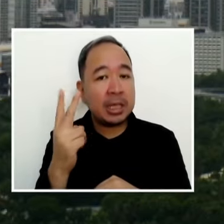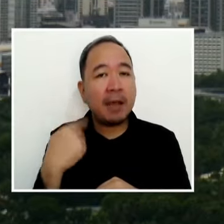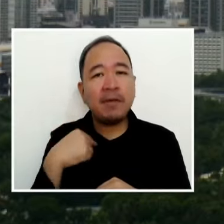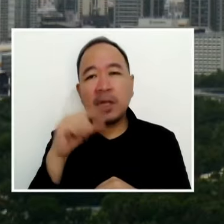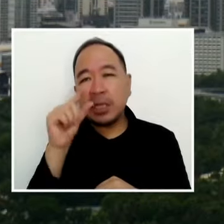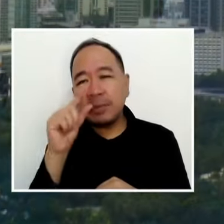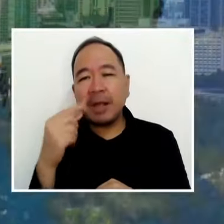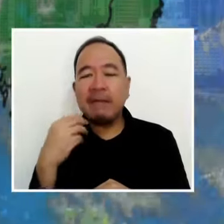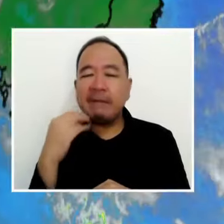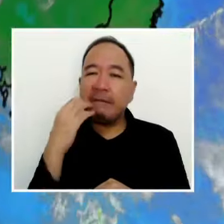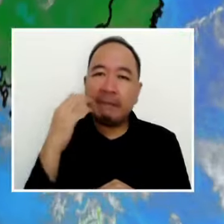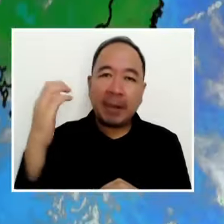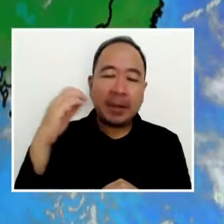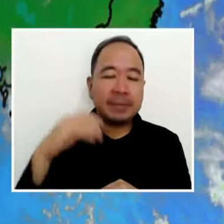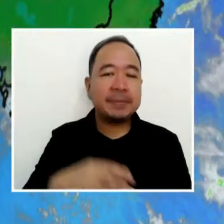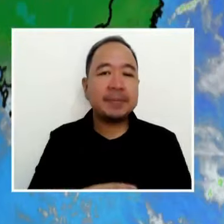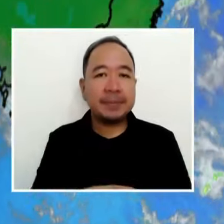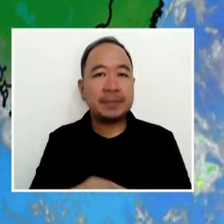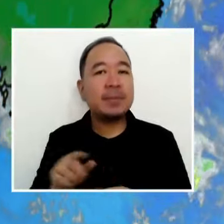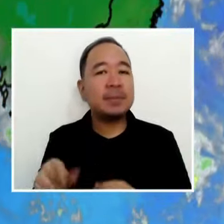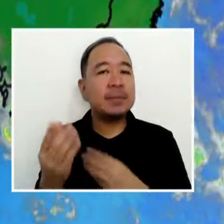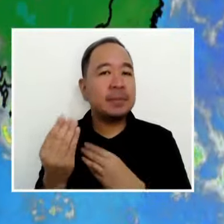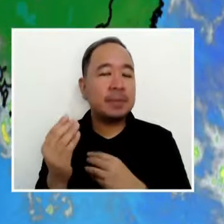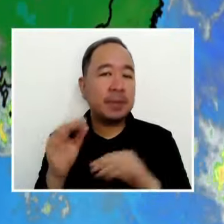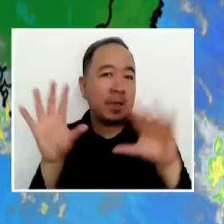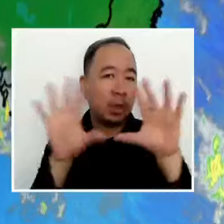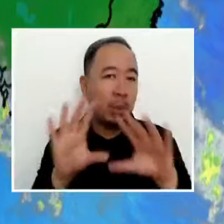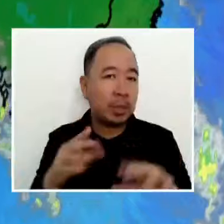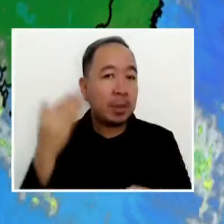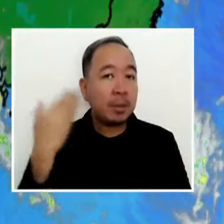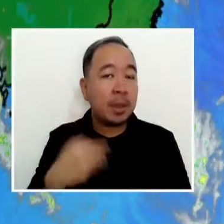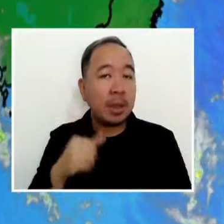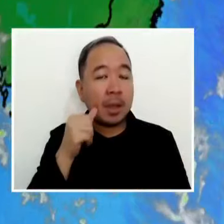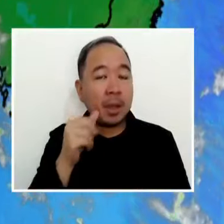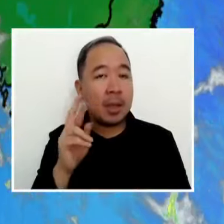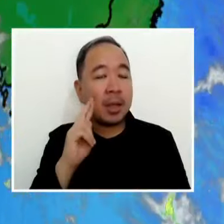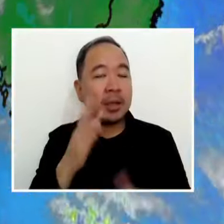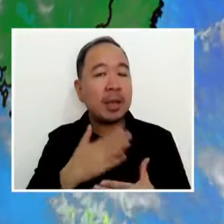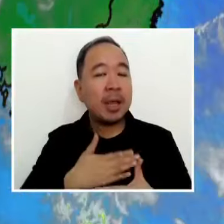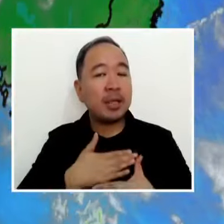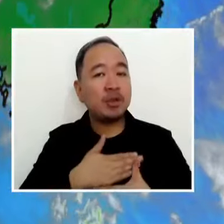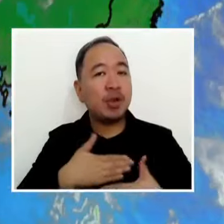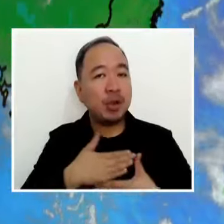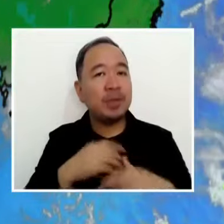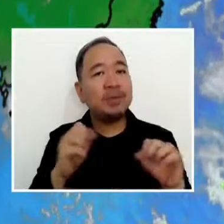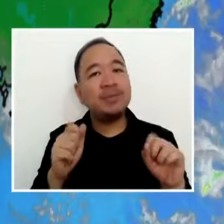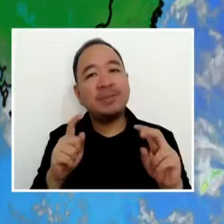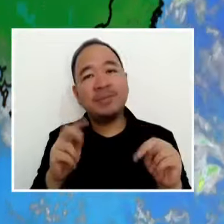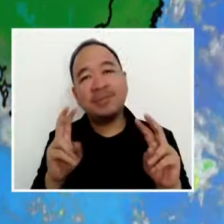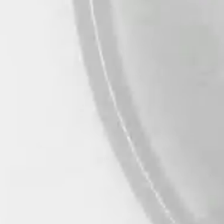araw. Yan ang update sa lagay ng panahon. Ako po si Ariel Rojas. Happy weekend at ingat kapamilya!